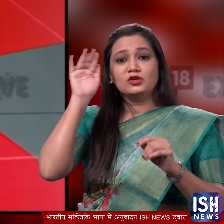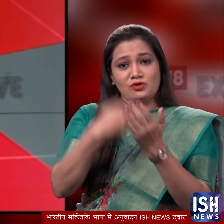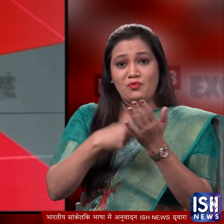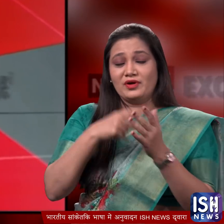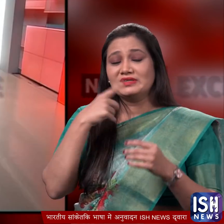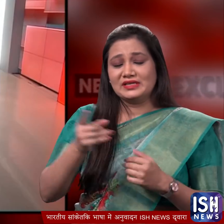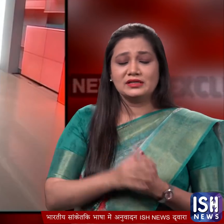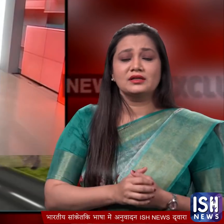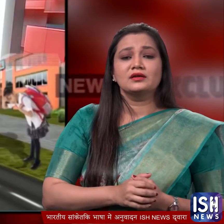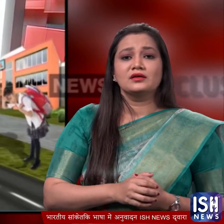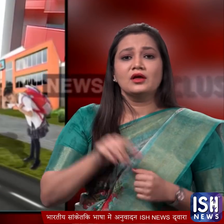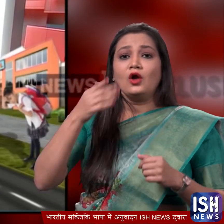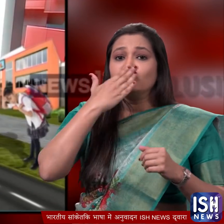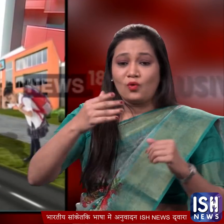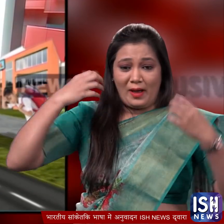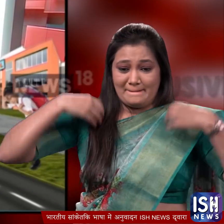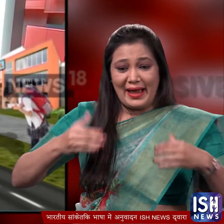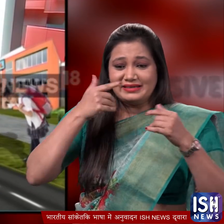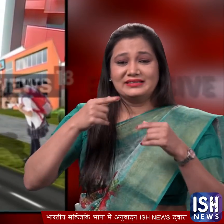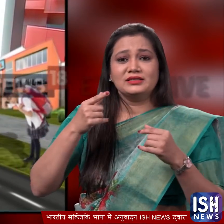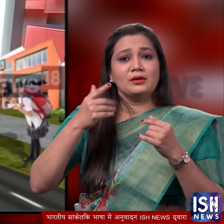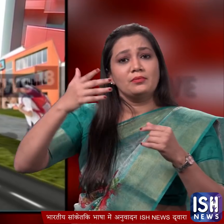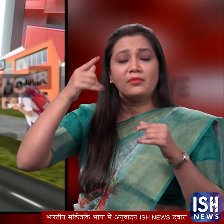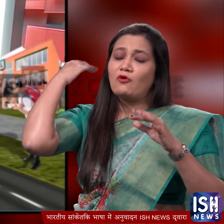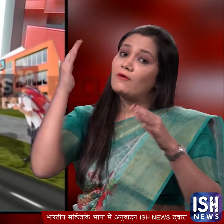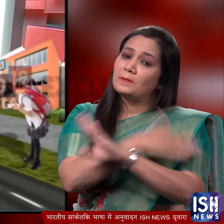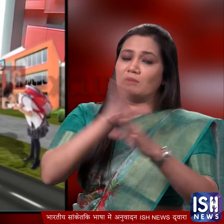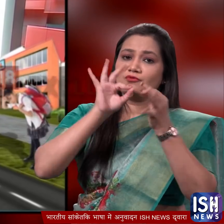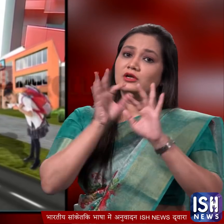की रिपोर्ट है कि स्कूल जाने वाले हर बच्चे के बैग का वजन